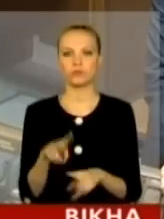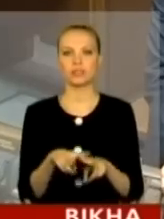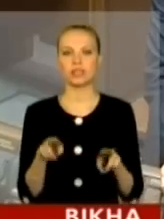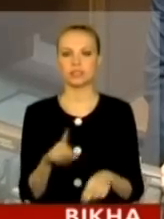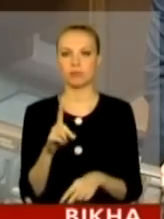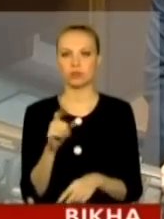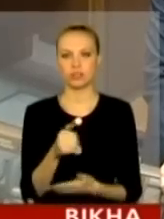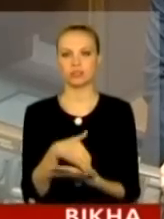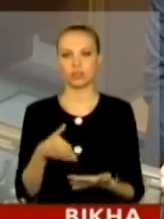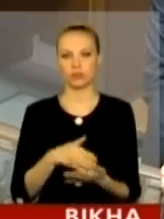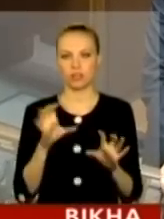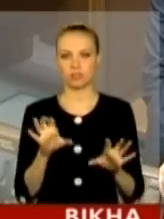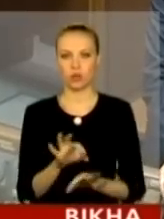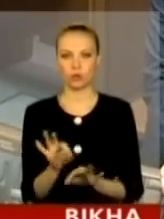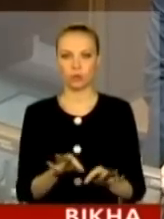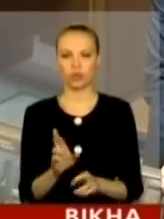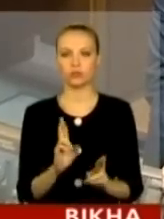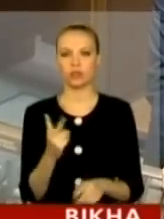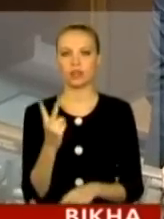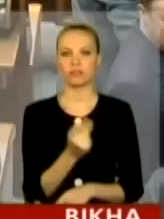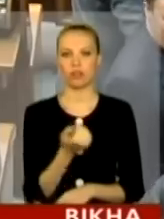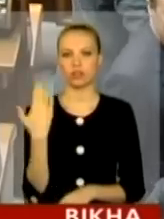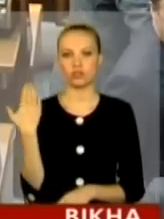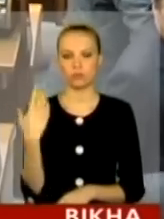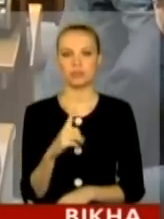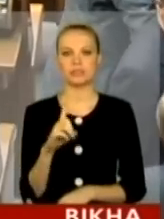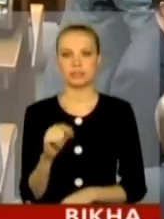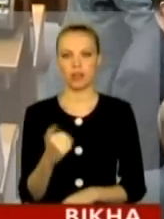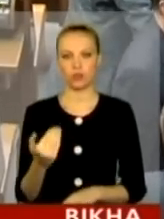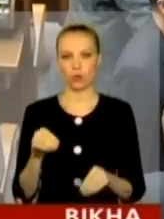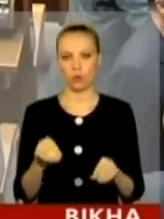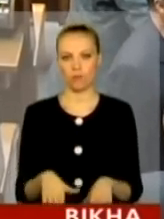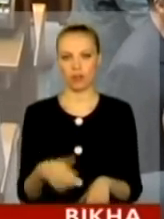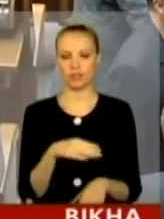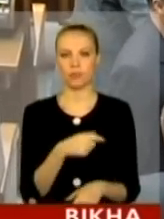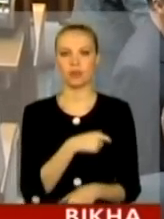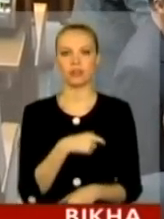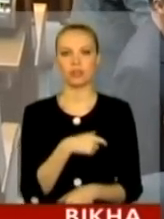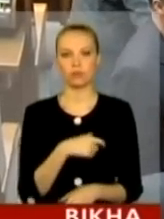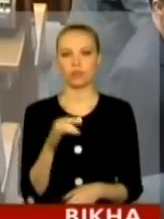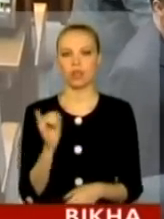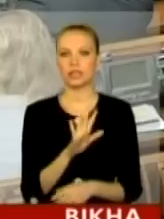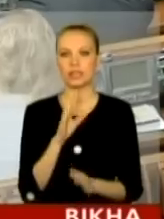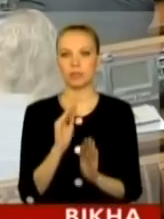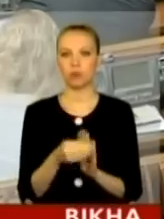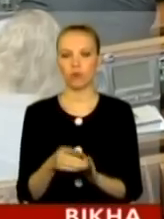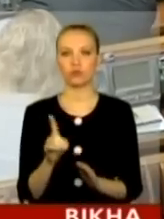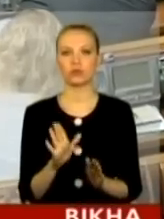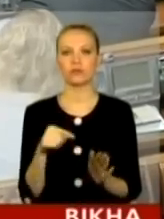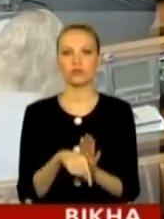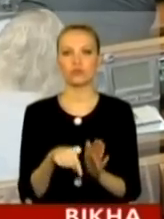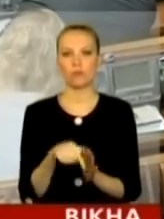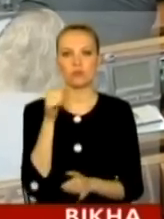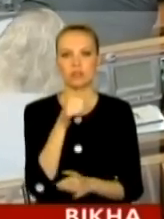за скасування законопроекту як два тижні тому за його ухвалення депутати і не приховують у чому